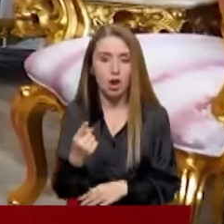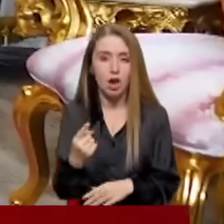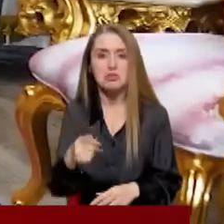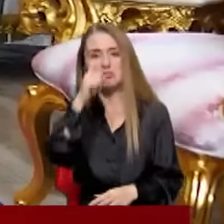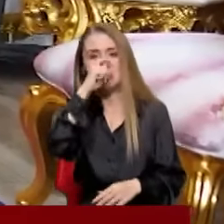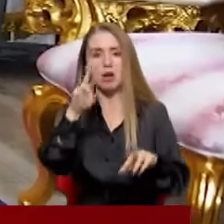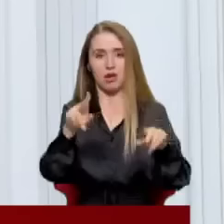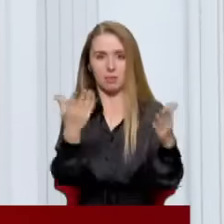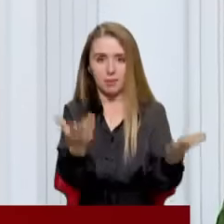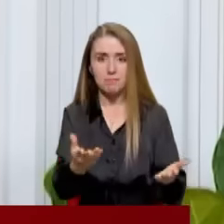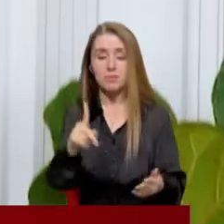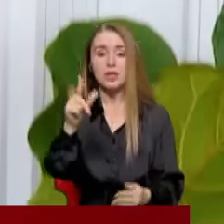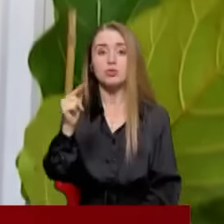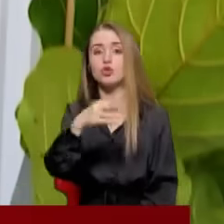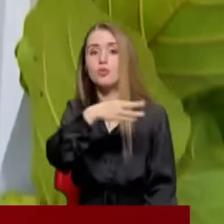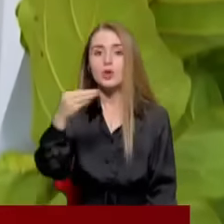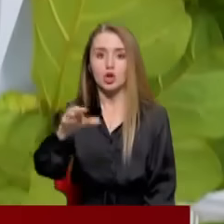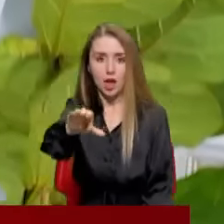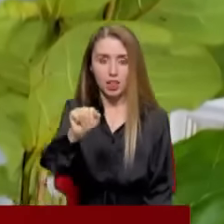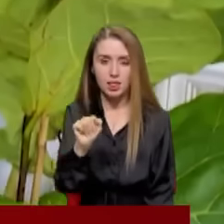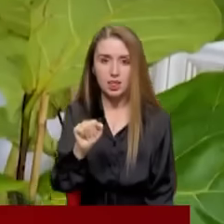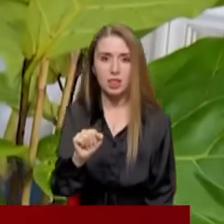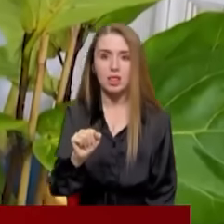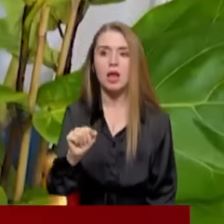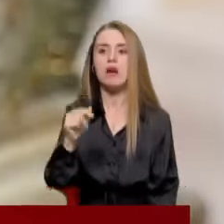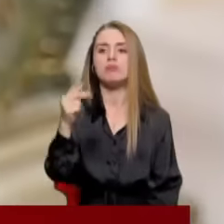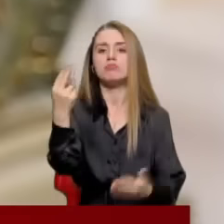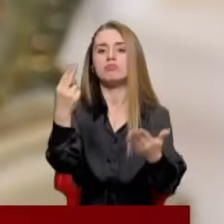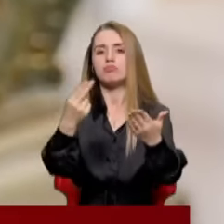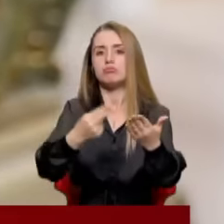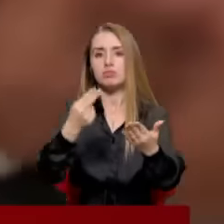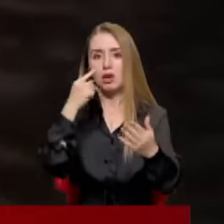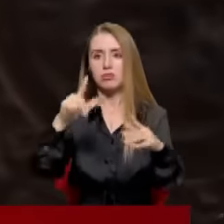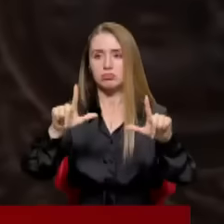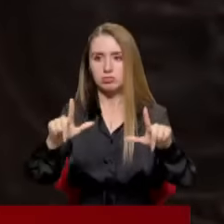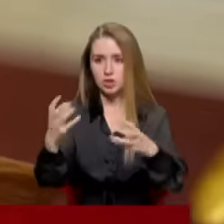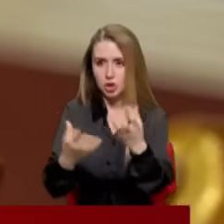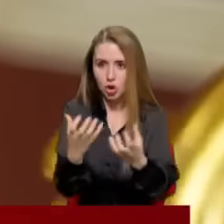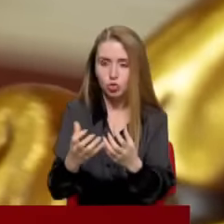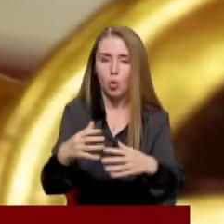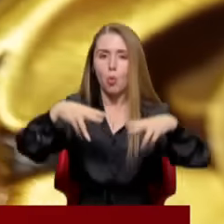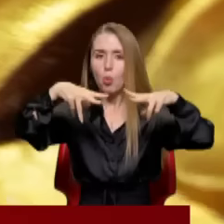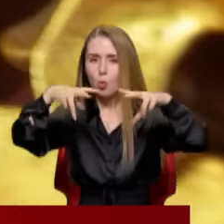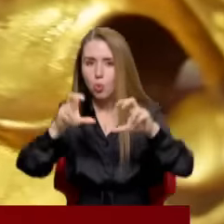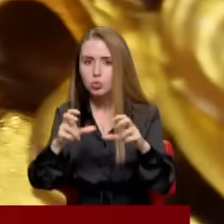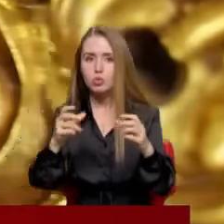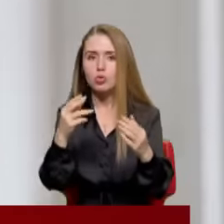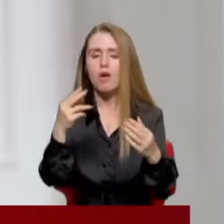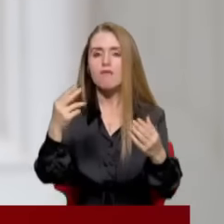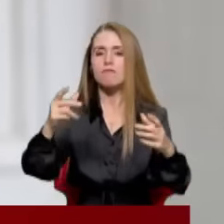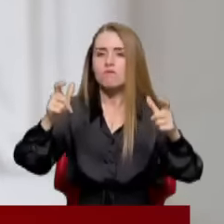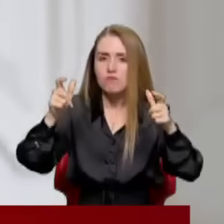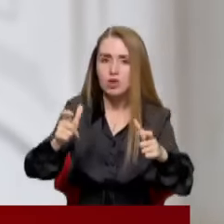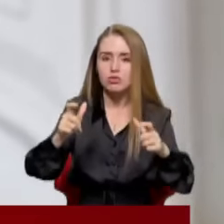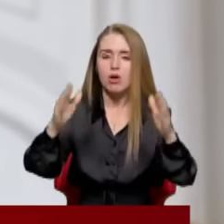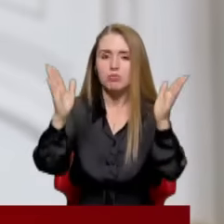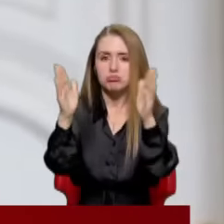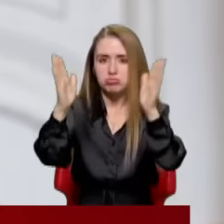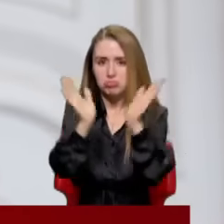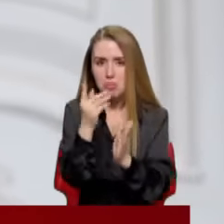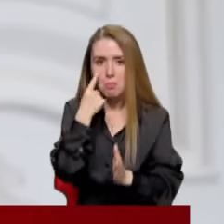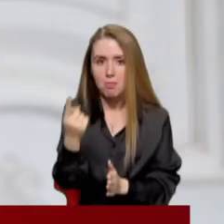saray odası gibi. 1,5 milyon liraya alınan işlemeli seramik kaplı şömine, altın varaklı koltuklar, çini vazolar, gösterişli